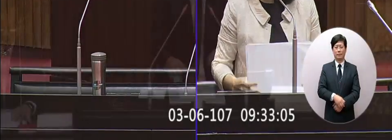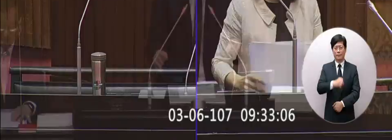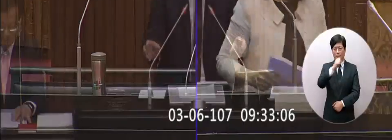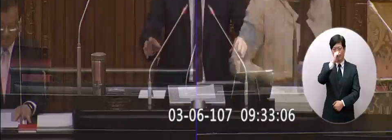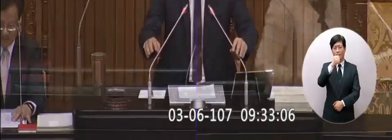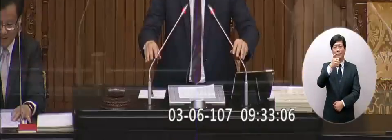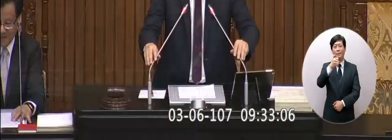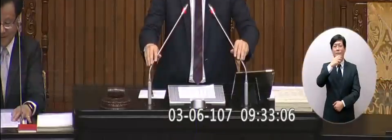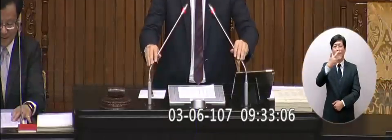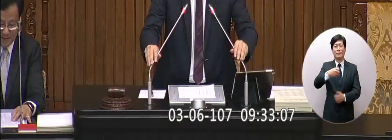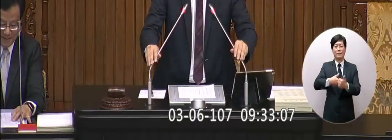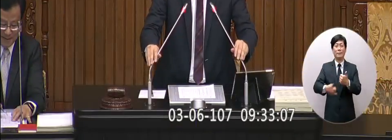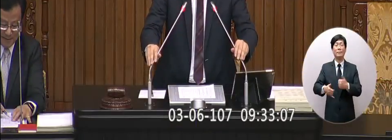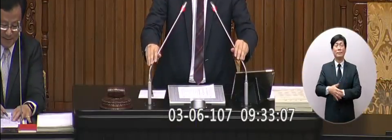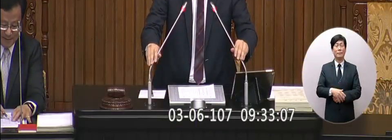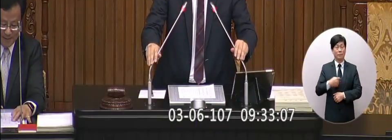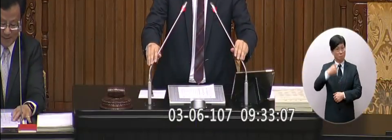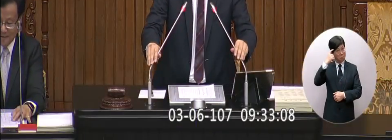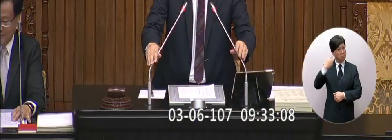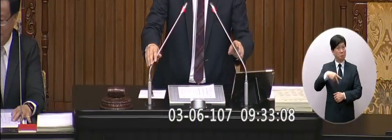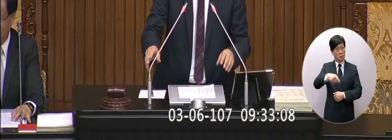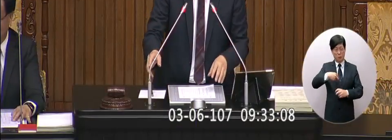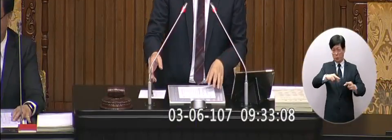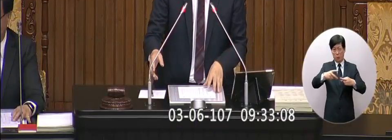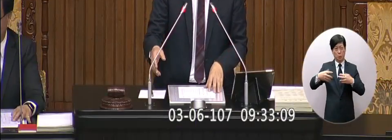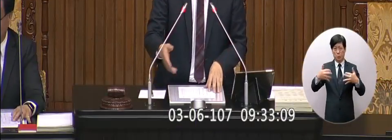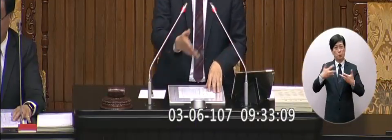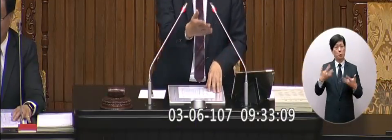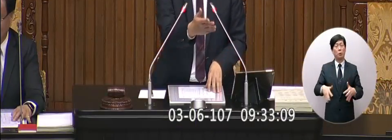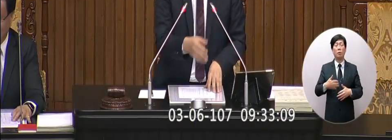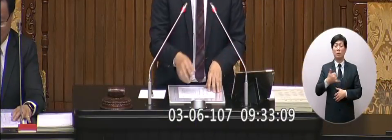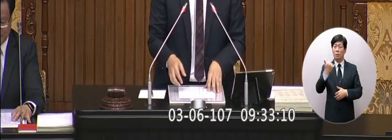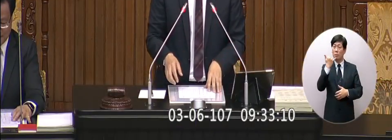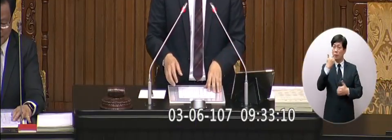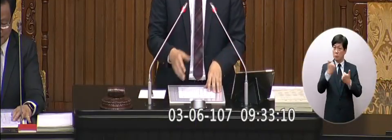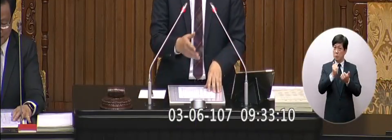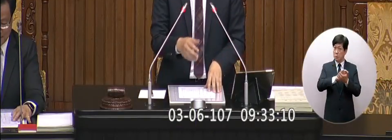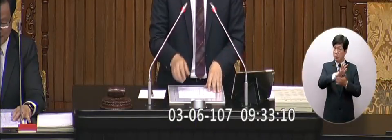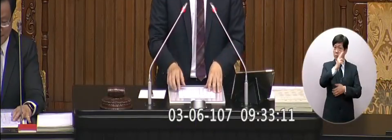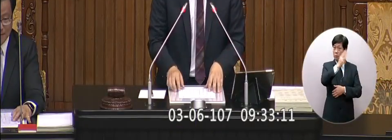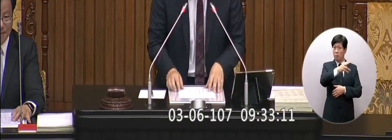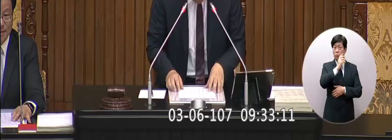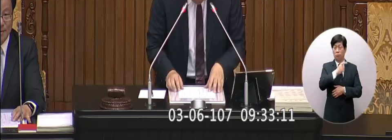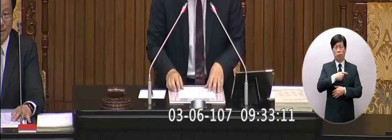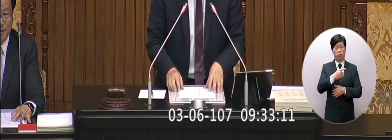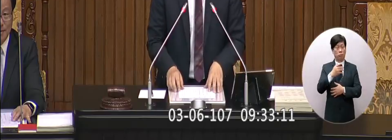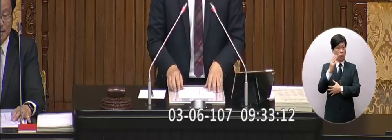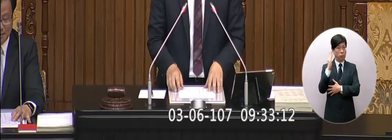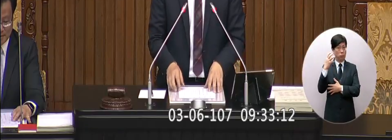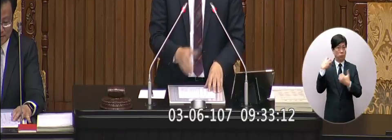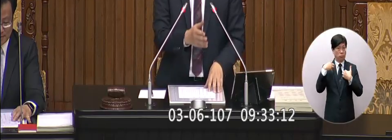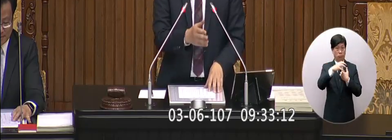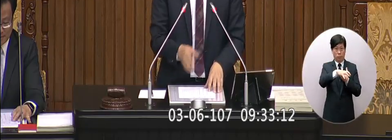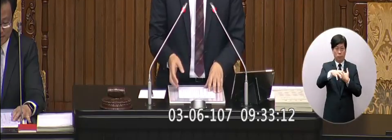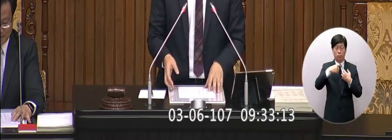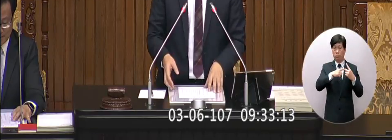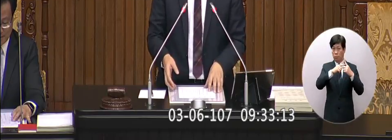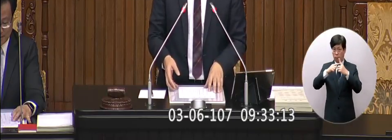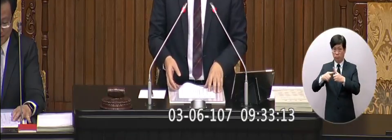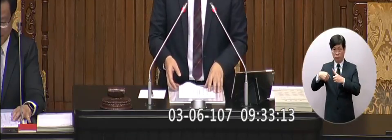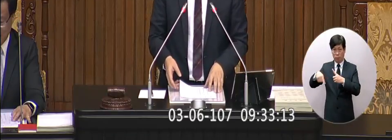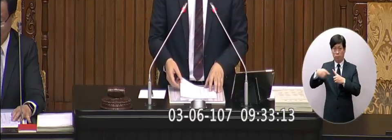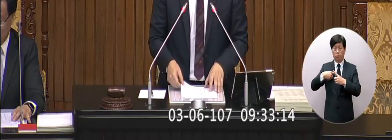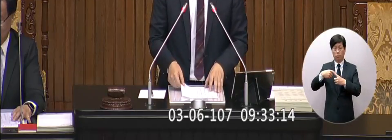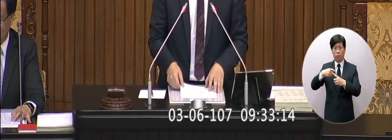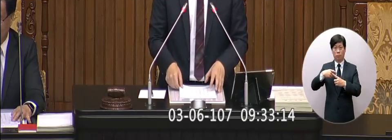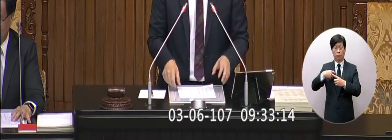好，谢谢徐委员。我想重建的问题很多了，是不是会后再请相关人员到徐委员办公室